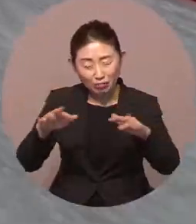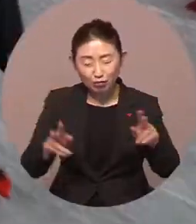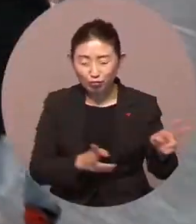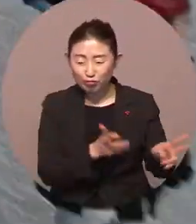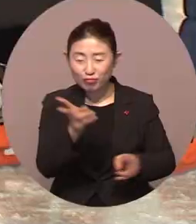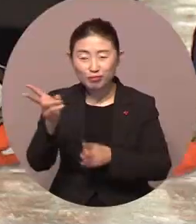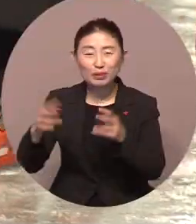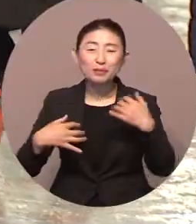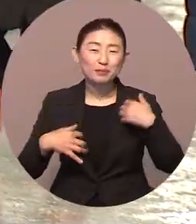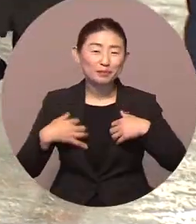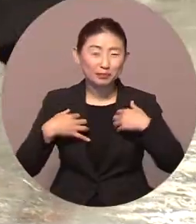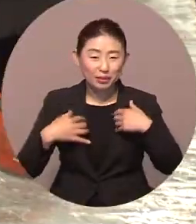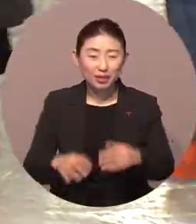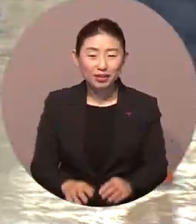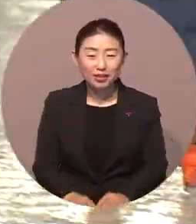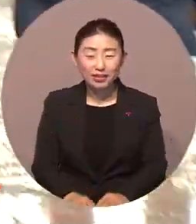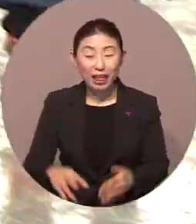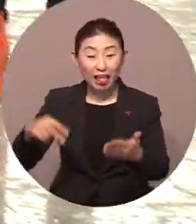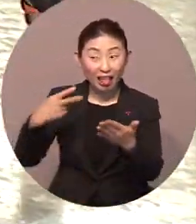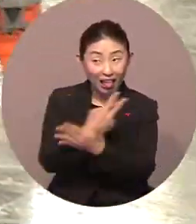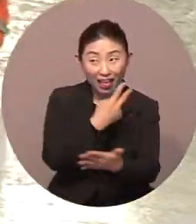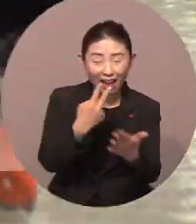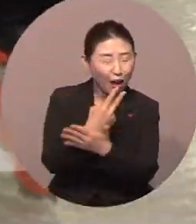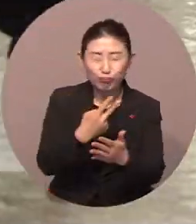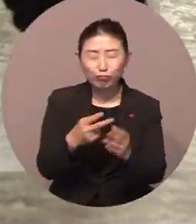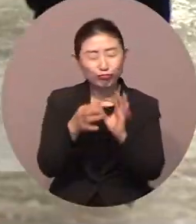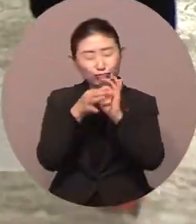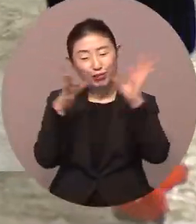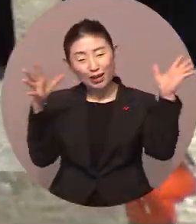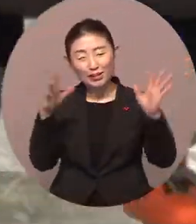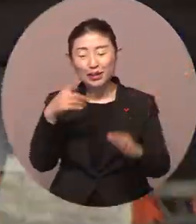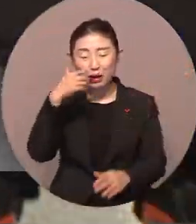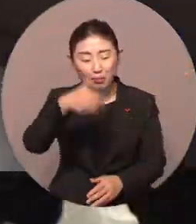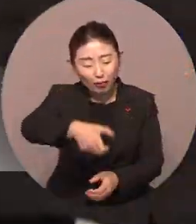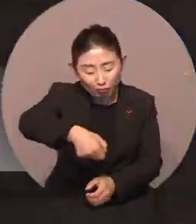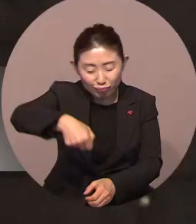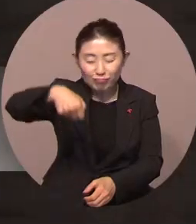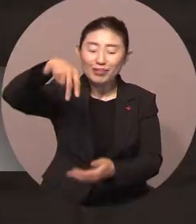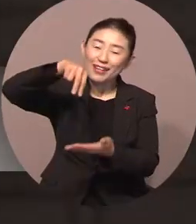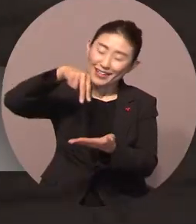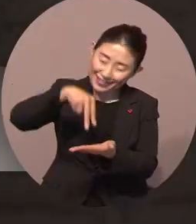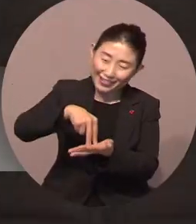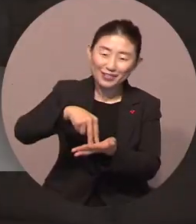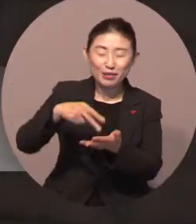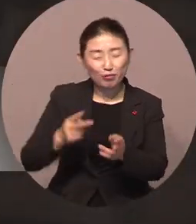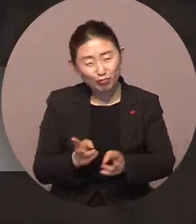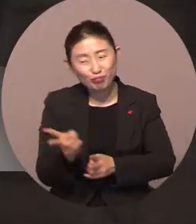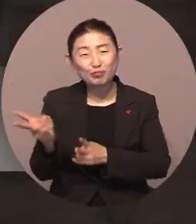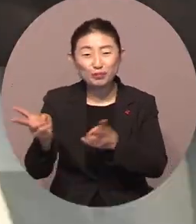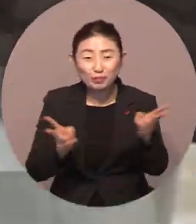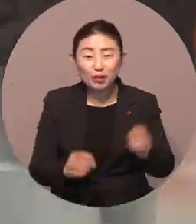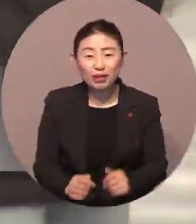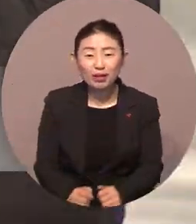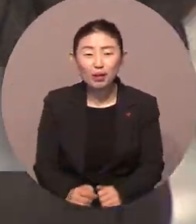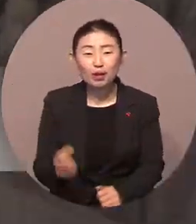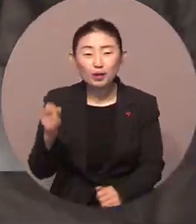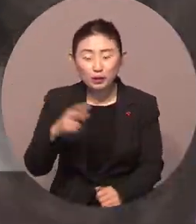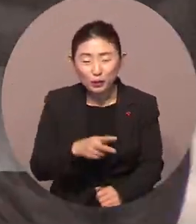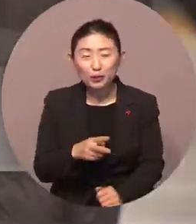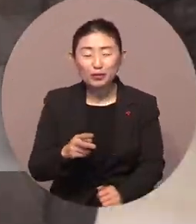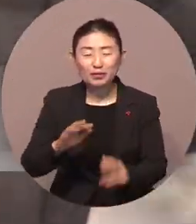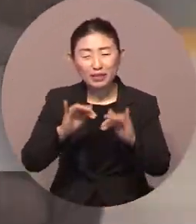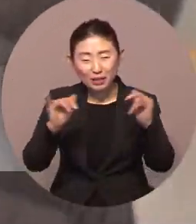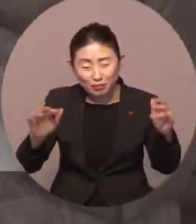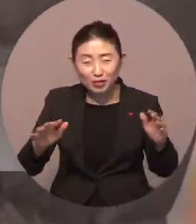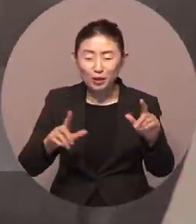찼습니다. 빙판에 미끄러져 넘어진 아이는 아빠의 손을 잡고 씩씩하게 일어나고 겨울놀이를 즐기는